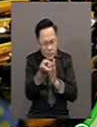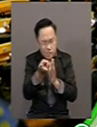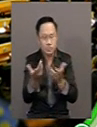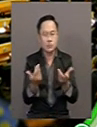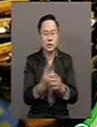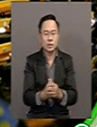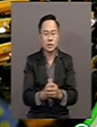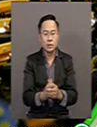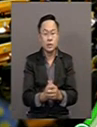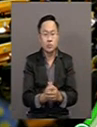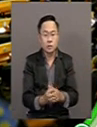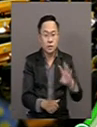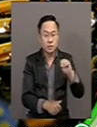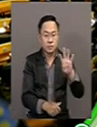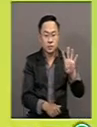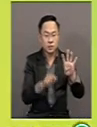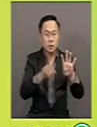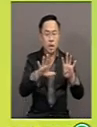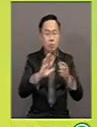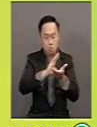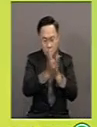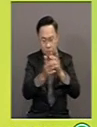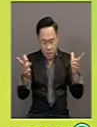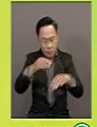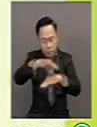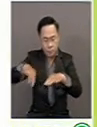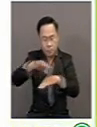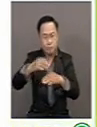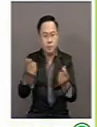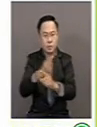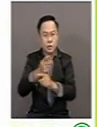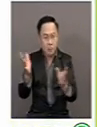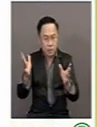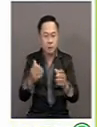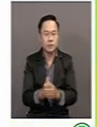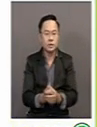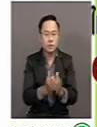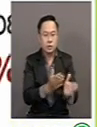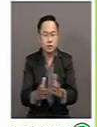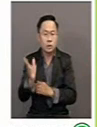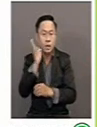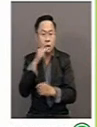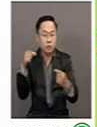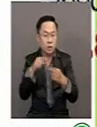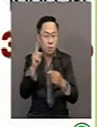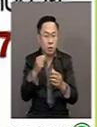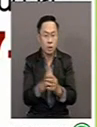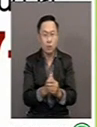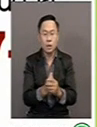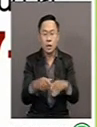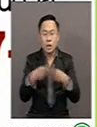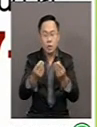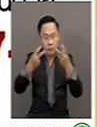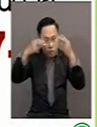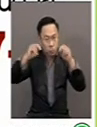ว่าควรจะเป็นการปรับครม.ชุดใหญ่ค่ะ ครับและเมื่อถามถึงกระแสข่าวนะครับที่ตอนนี้หลายฝ่ายเองก็ออกมาสนับสนุนนะครับให้พล